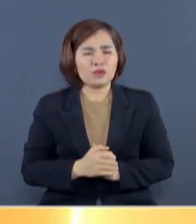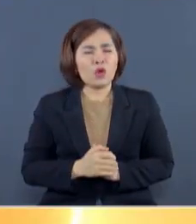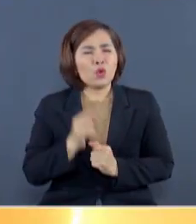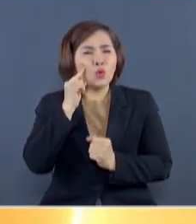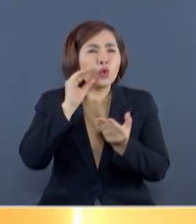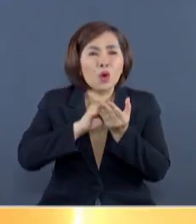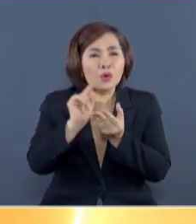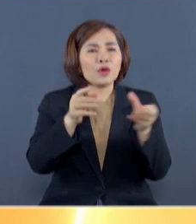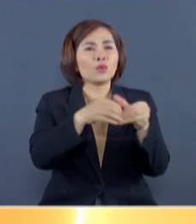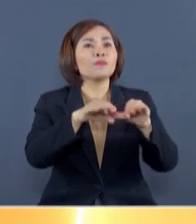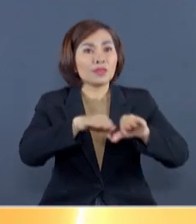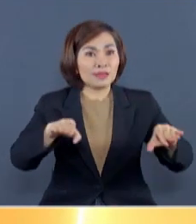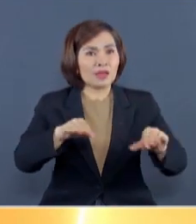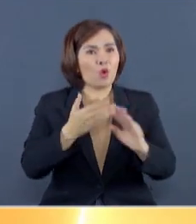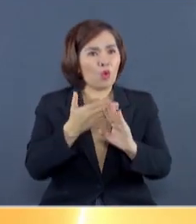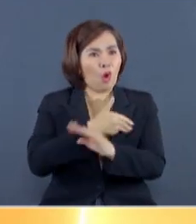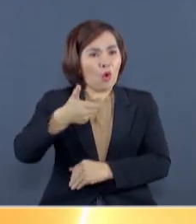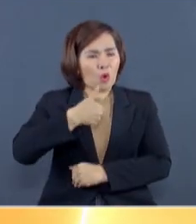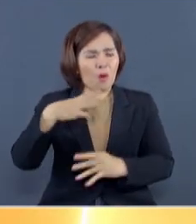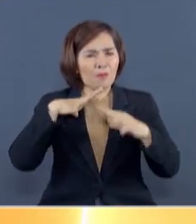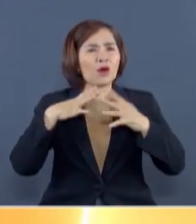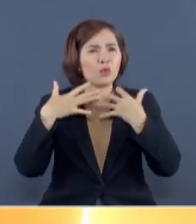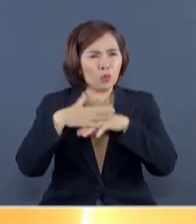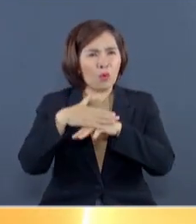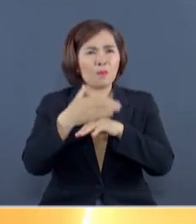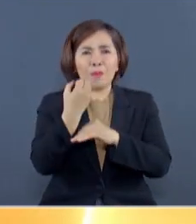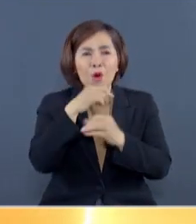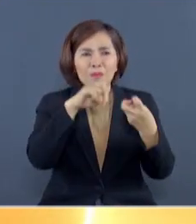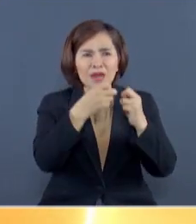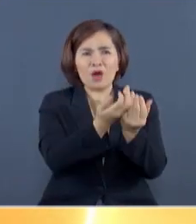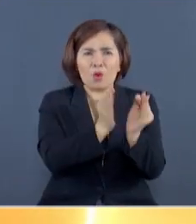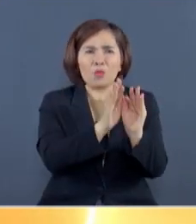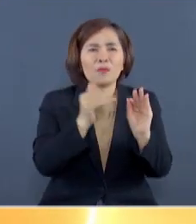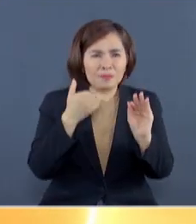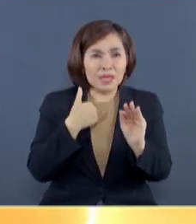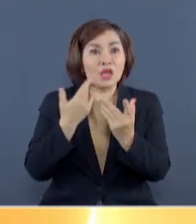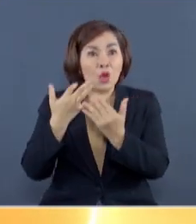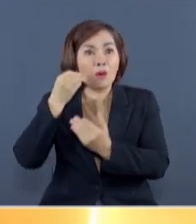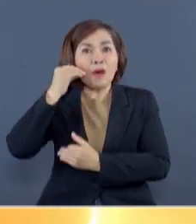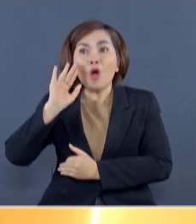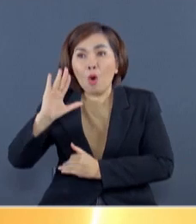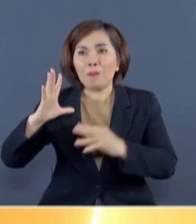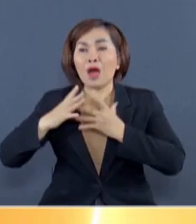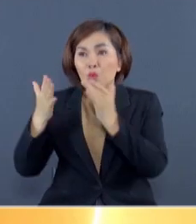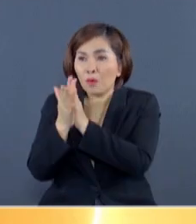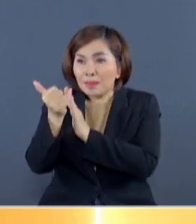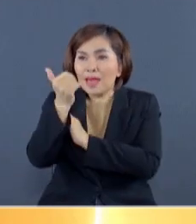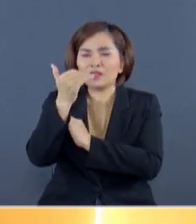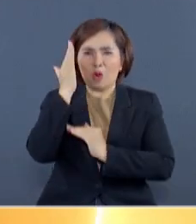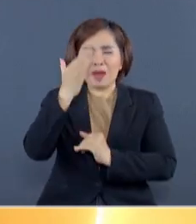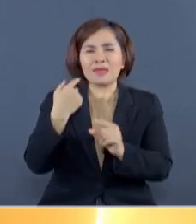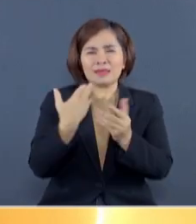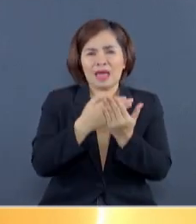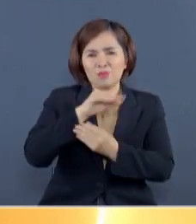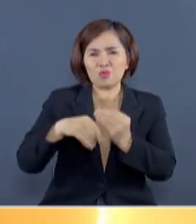ราบเนี่ยเด็กๆเป็นฝ่ายมาขออยู่ด้วยอ้างว่ามีปัญหากับที่บ้านแล้วเดี๋ยวจะหาเงินมาเช่าบ้านเองแล้วที่สำคัญ